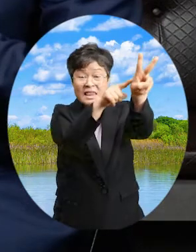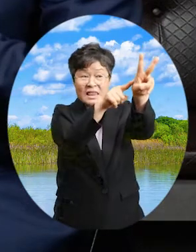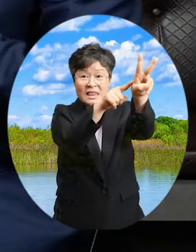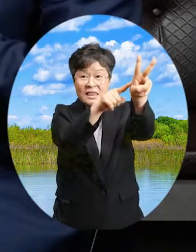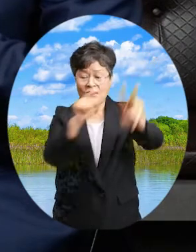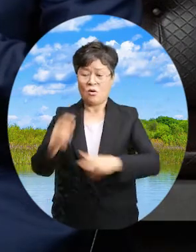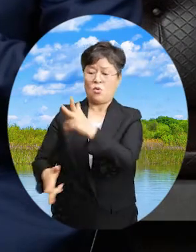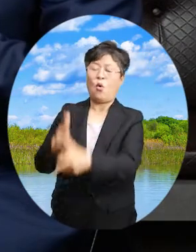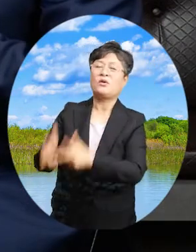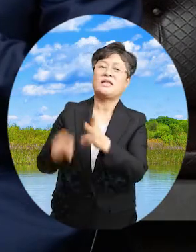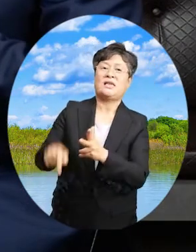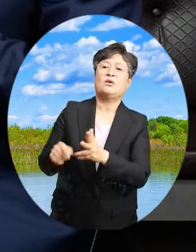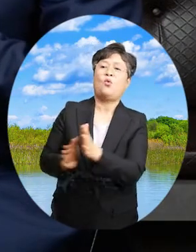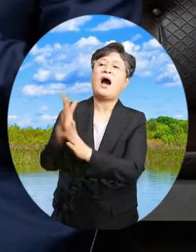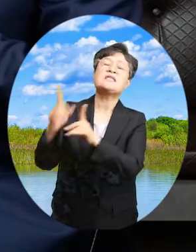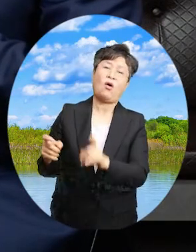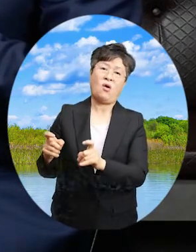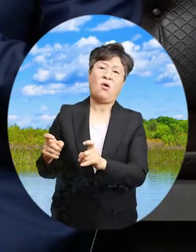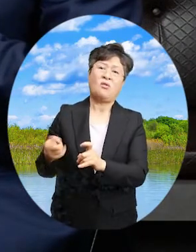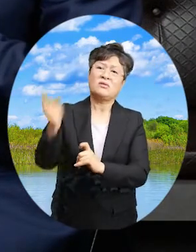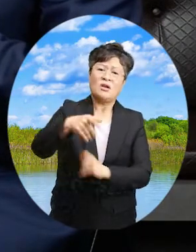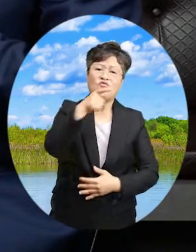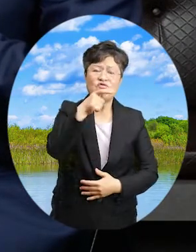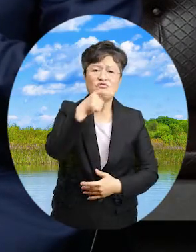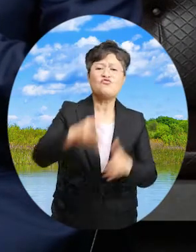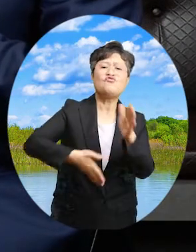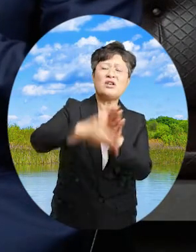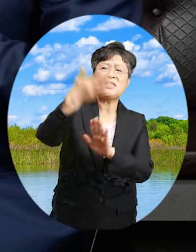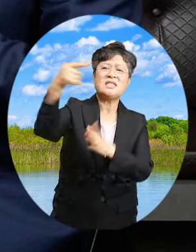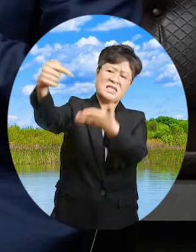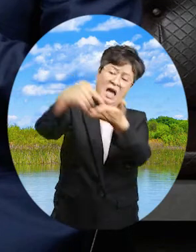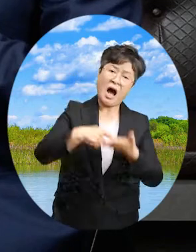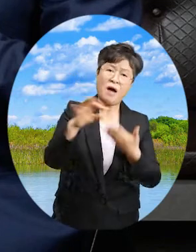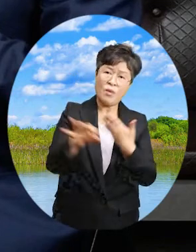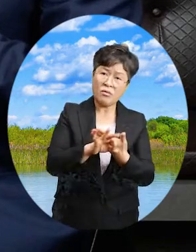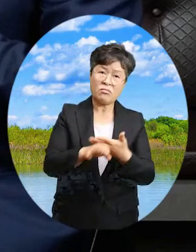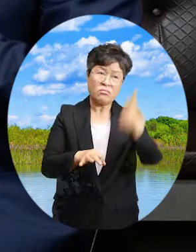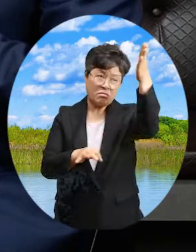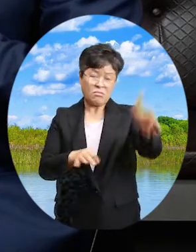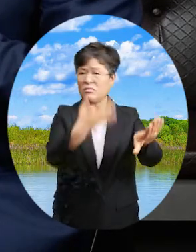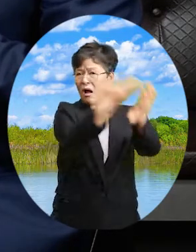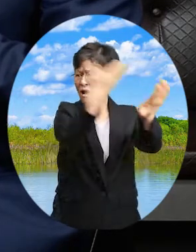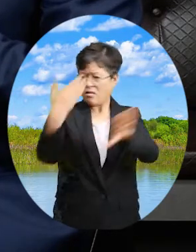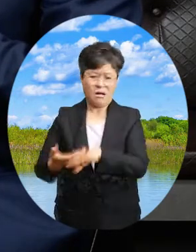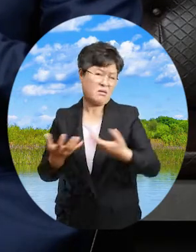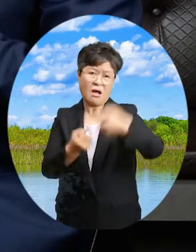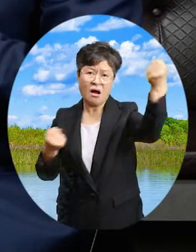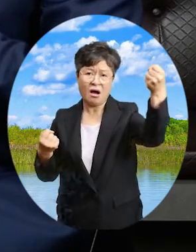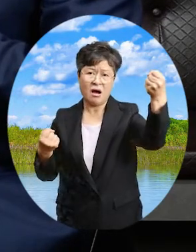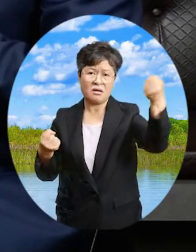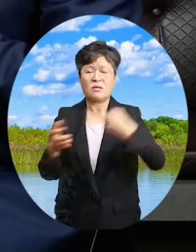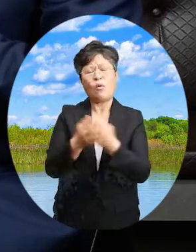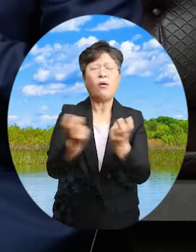즉각적으로, 뭐, 비상연락망 같은 걸 갖춰서 용인 쪽에서 방류기에서 오폐수라든지 그 오염물질이 하천으로